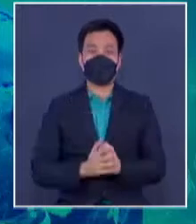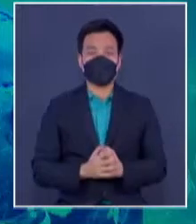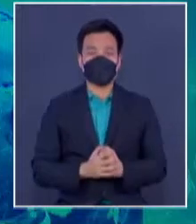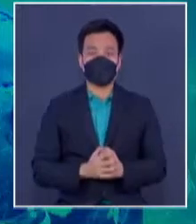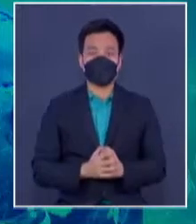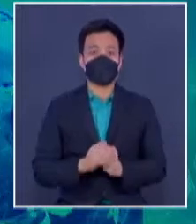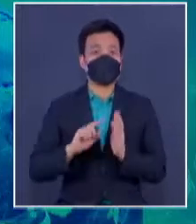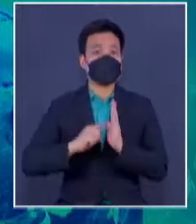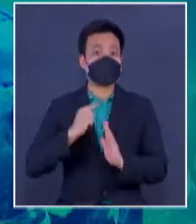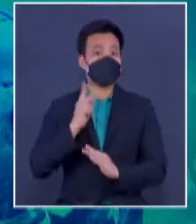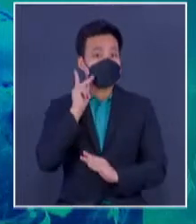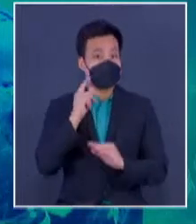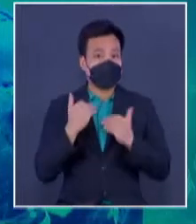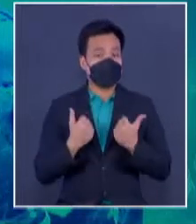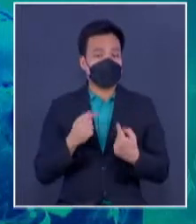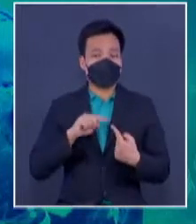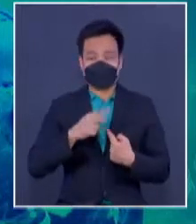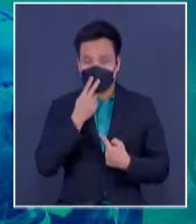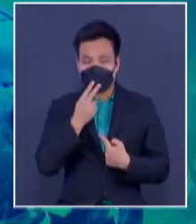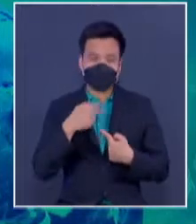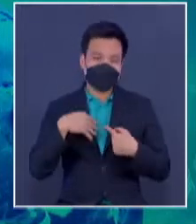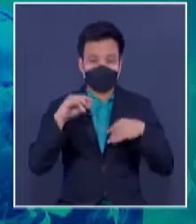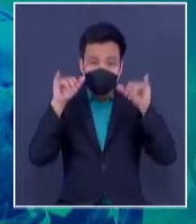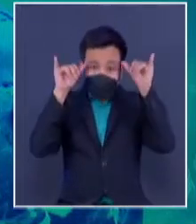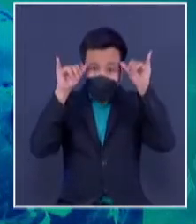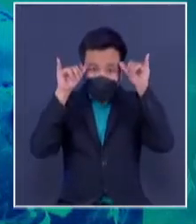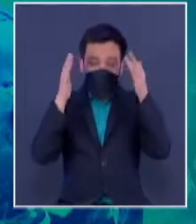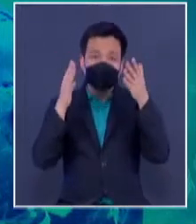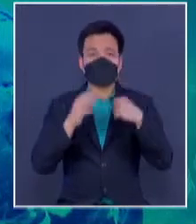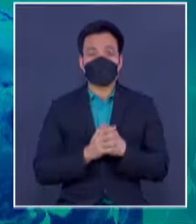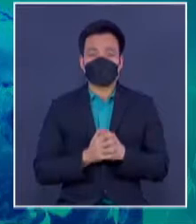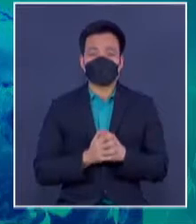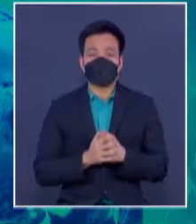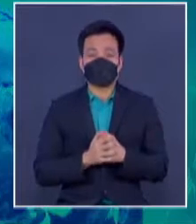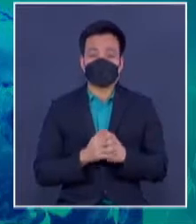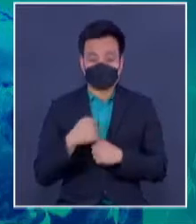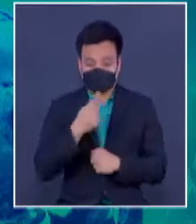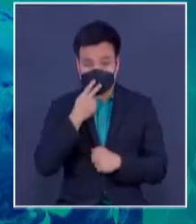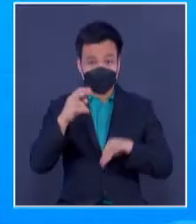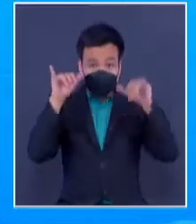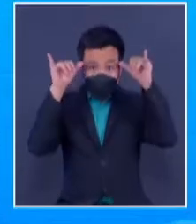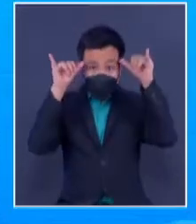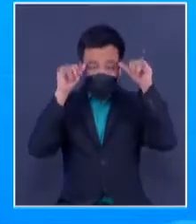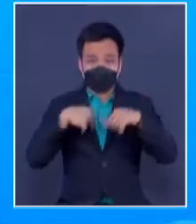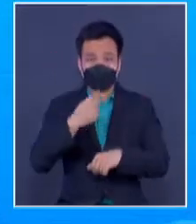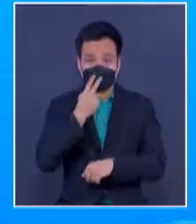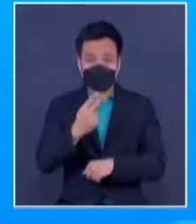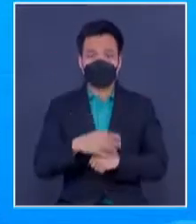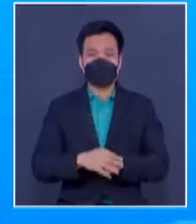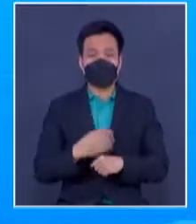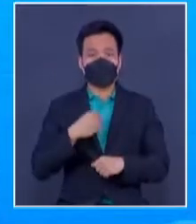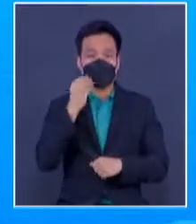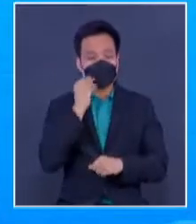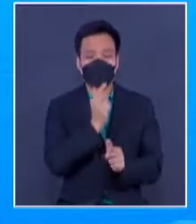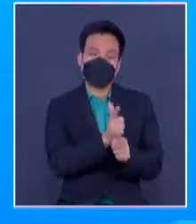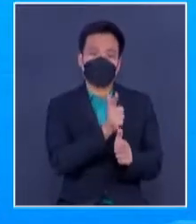พาไปตามจะบอกว่ากระบือก็ง่ายๆแต่ว่าถ้าเรียกว่าควายก็คือใช่เลยนะครับอันนี้เป็นควายที่เขาเลี้ยงเอาไว้ครับ